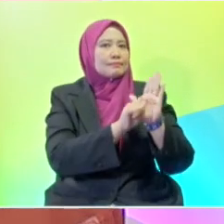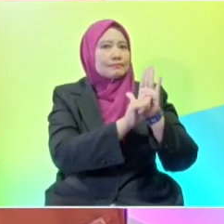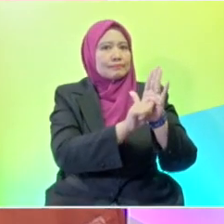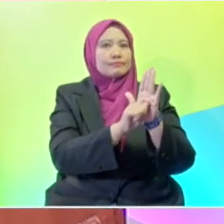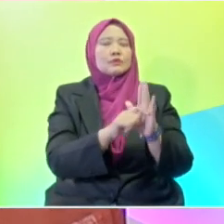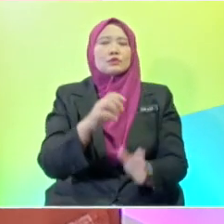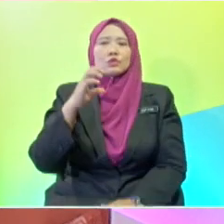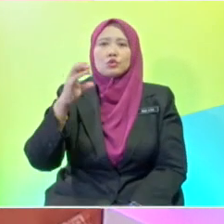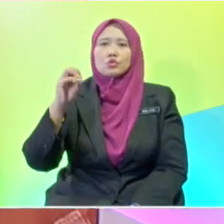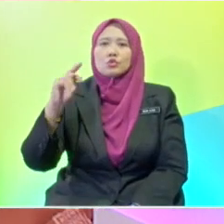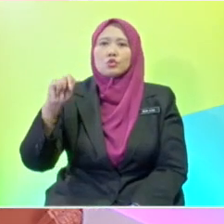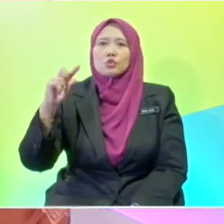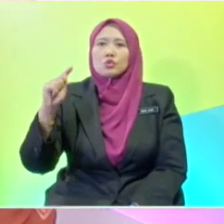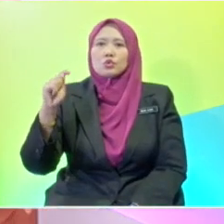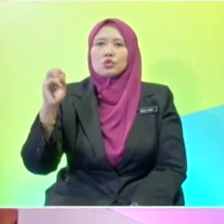pada